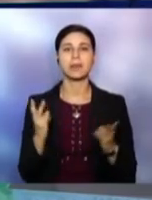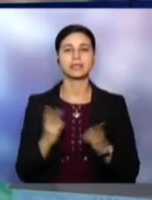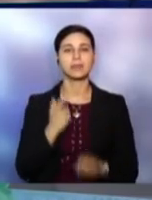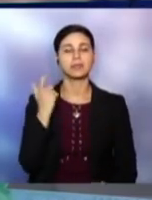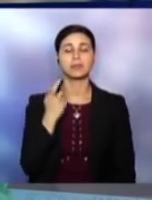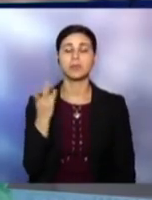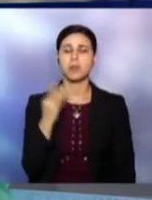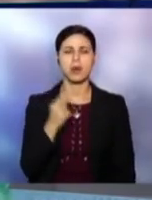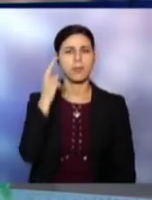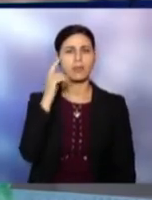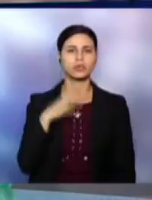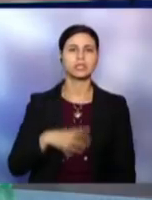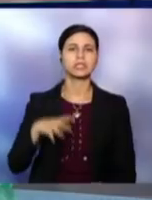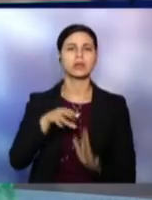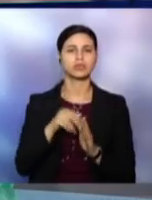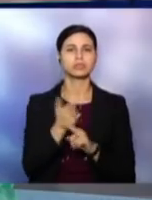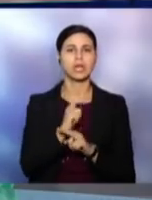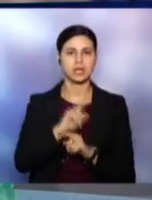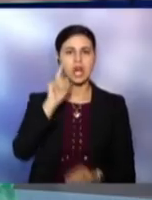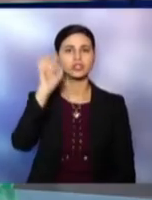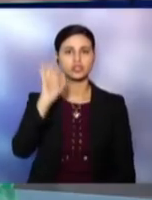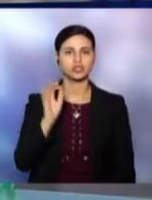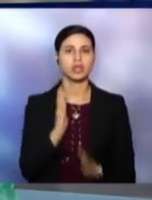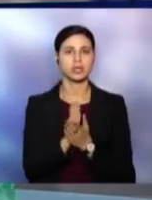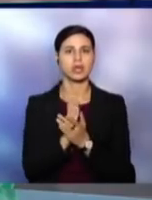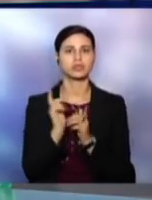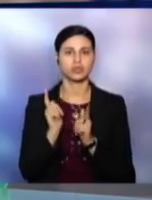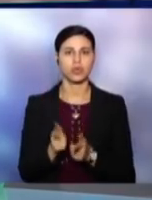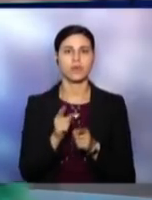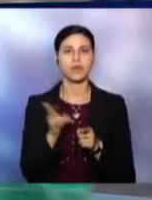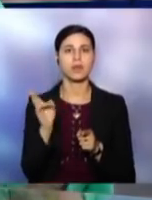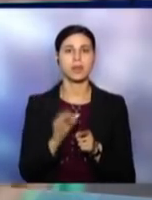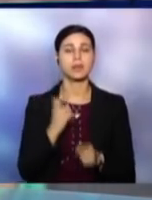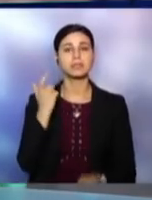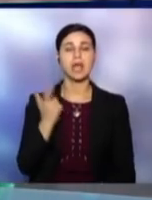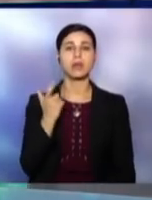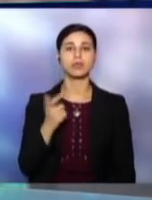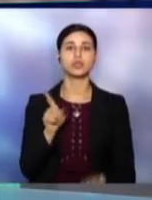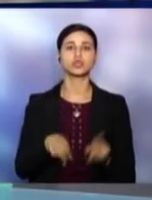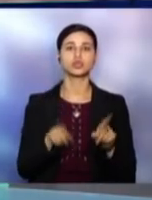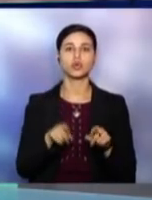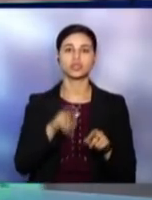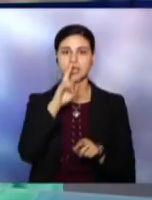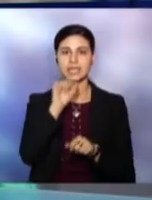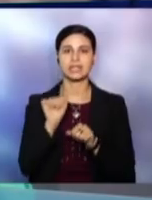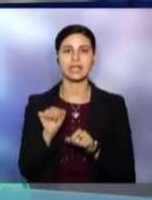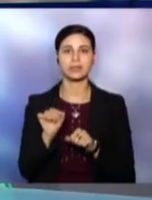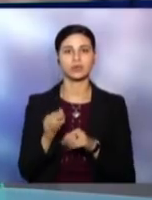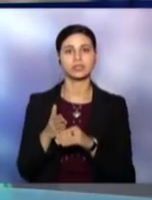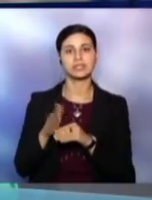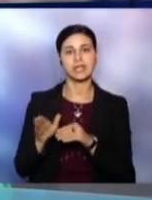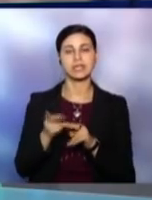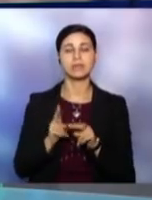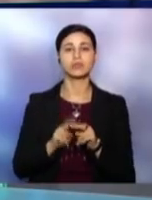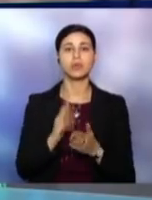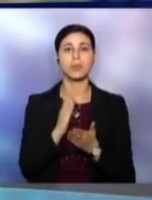მოუკიდებლად, თუმცა არ მგონია საქართველოსში საკმაოდ ხშირად გამოიყენება, მაგრამ დამოუკიდებლად ზოგჯერ ანტიბიოტიკისგან, იმიტომ